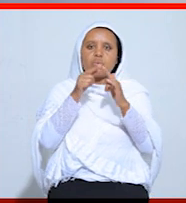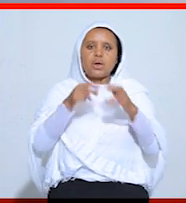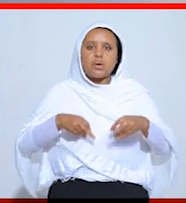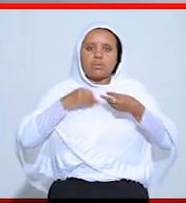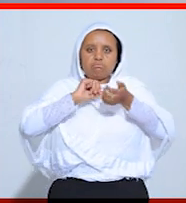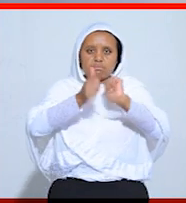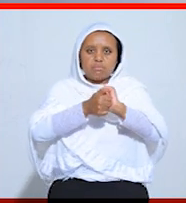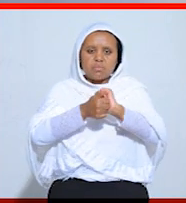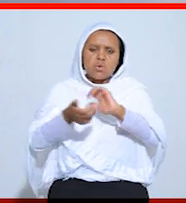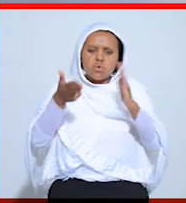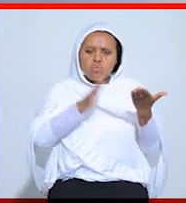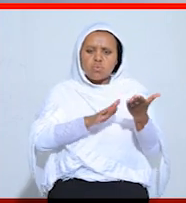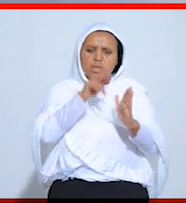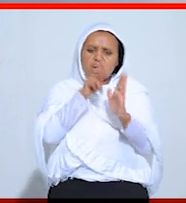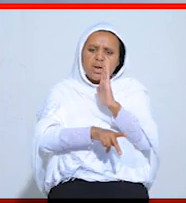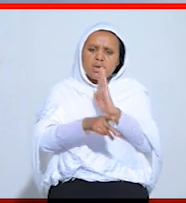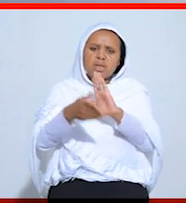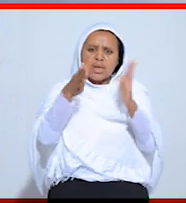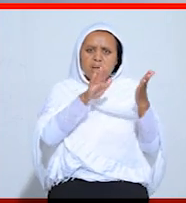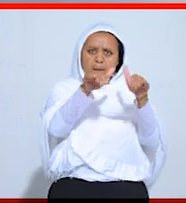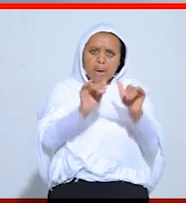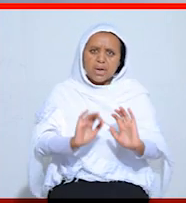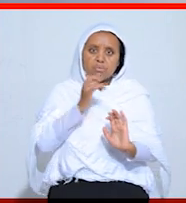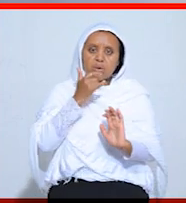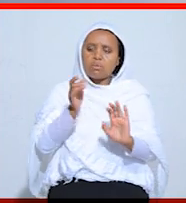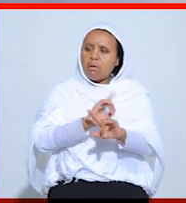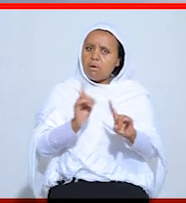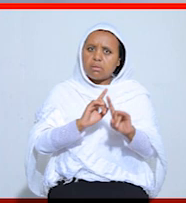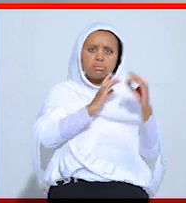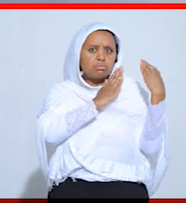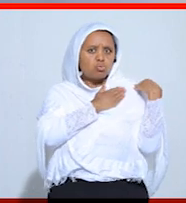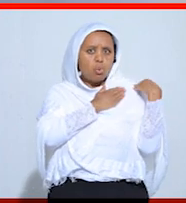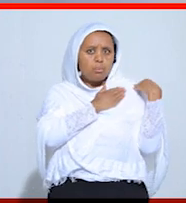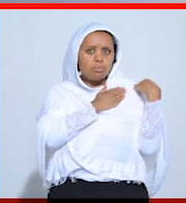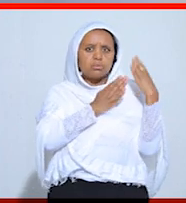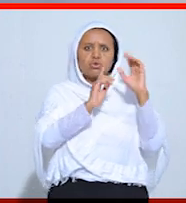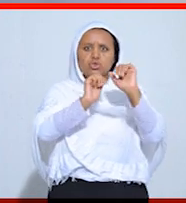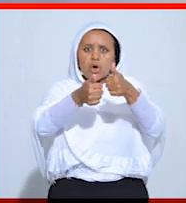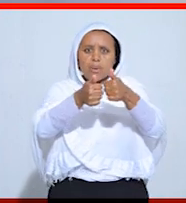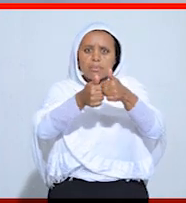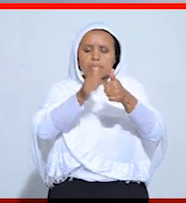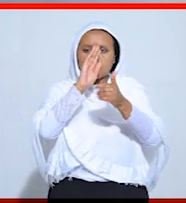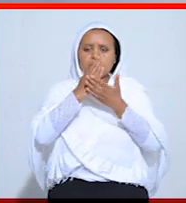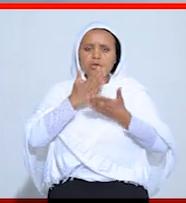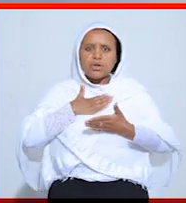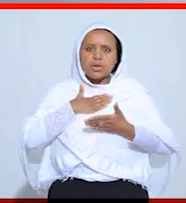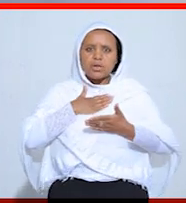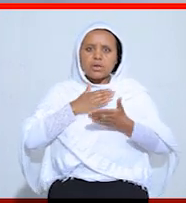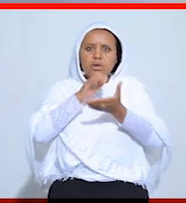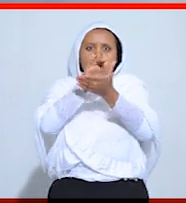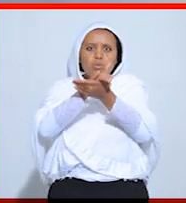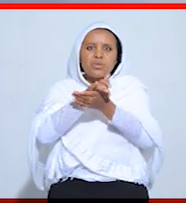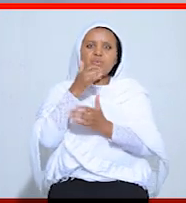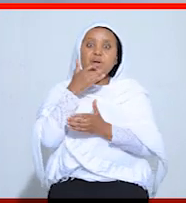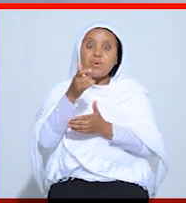እንደለወጠለት ይሙት ይገደል ይቀበር የሚለውን የለም ይሾም ይሸለም ልጄን